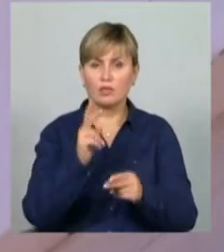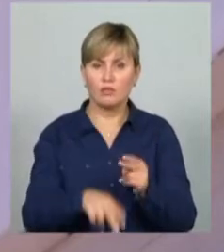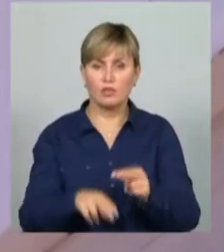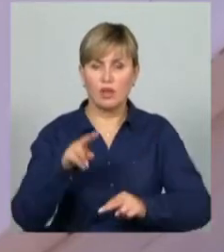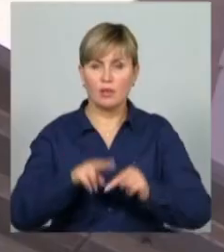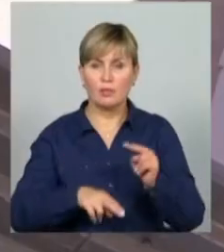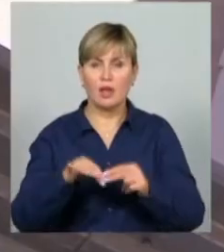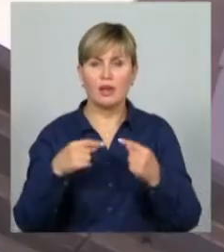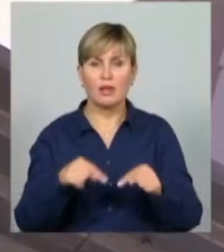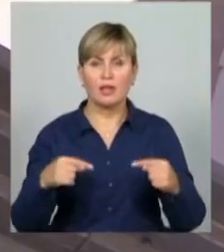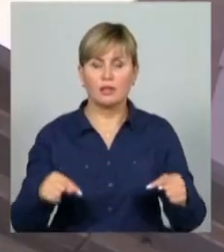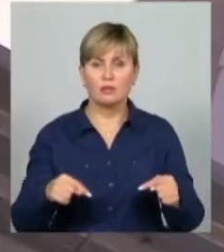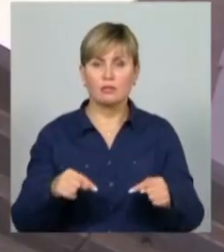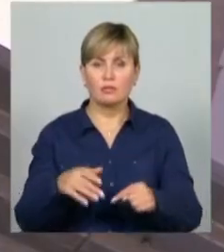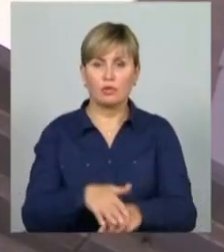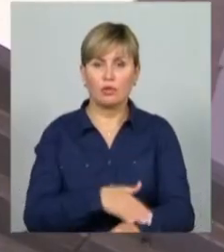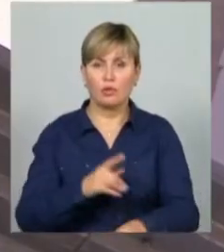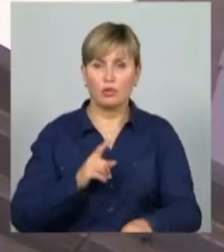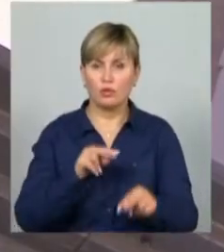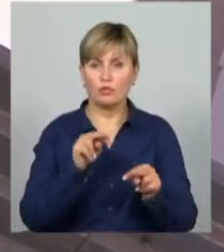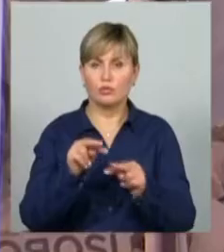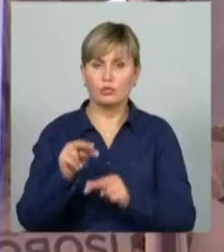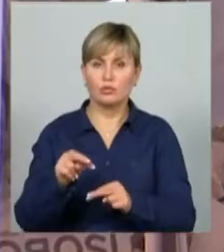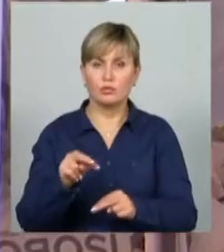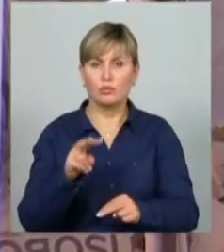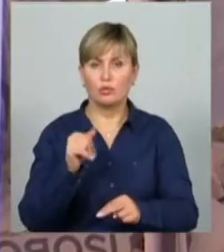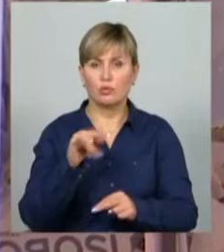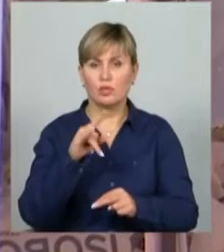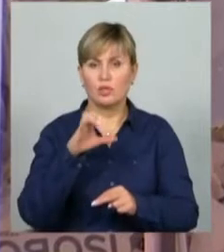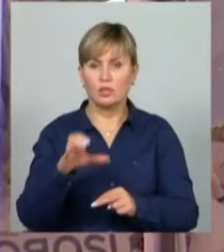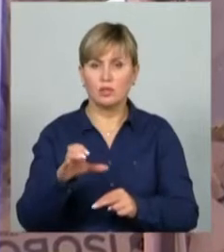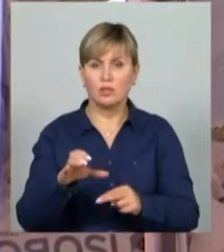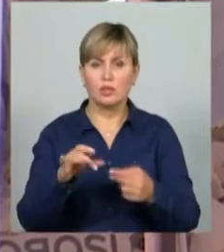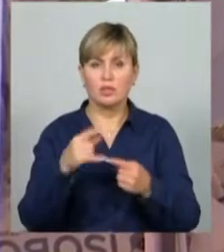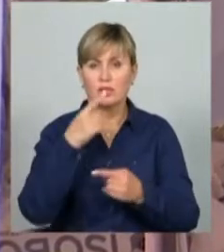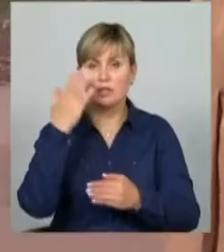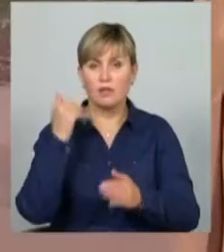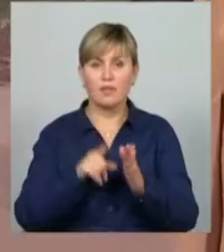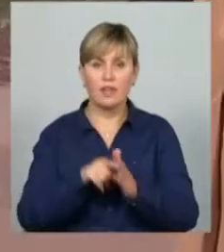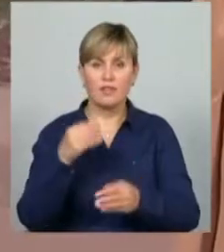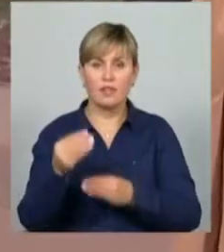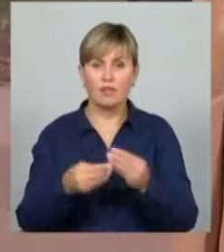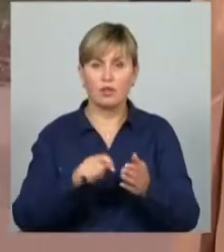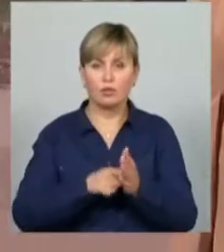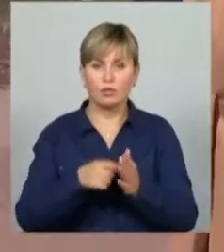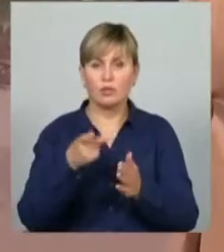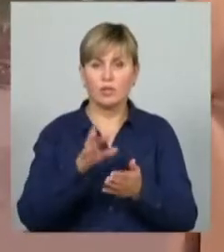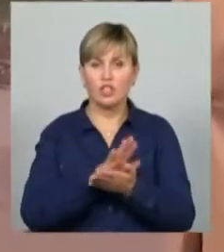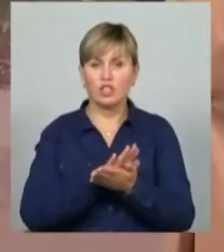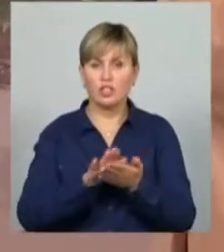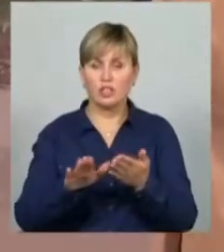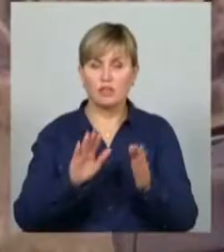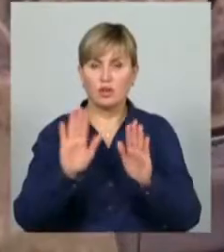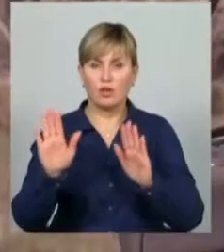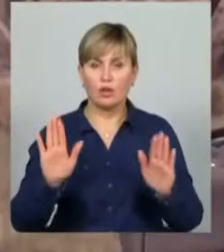объекта, как и ряда других столичных долгостроев, курирует Елорда Курлыс компаниясы. На днях здесь начали выдавать ключи для чистовой отделки